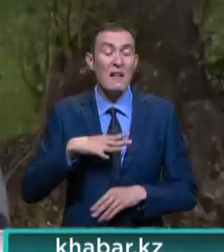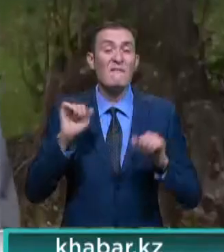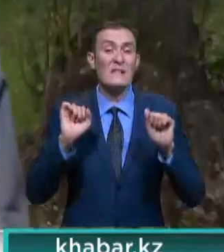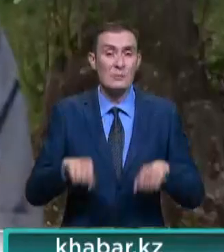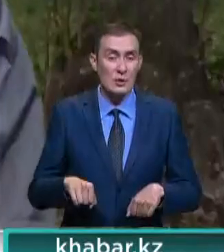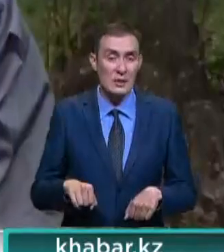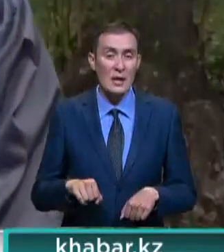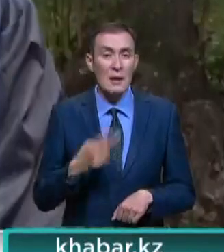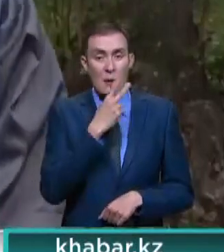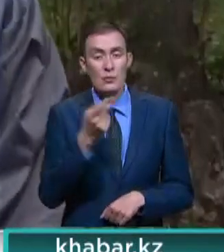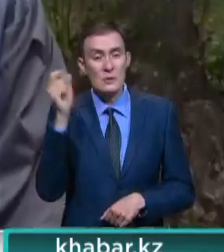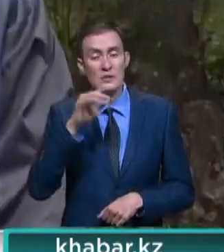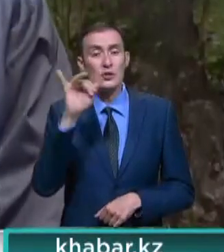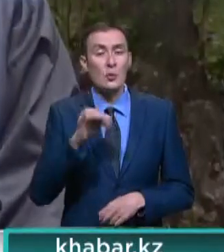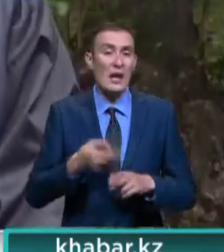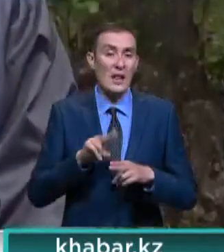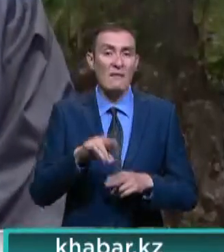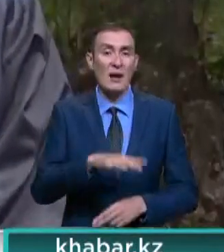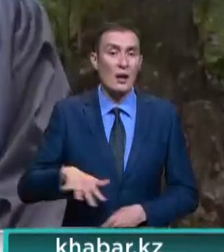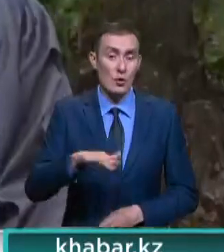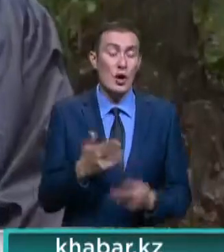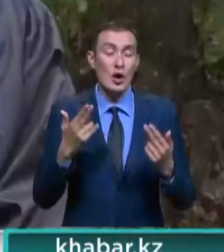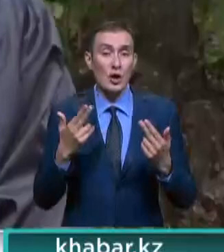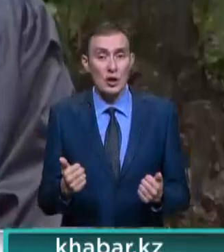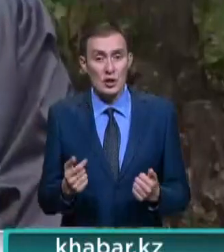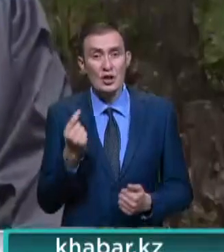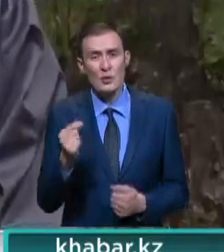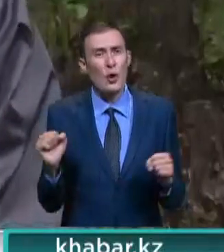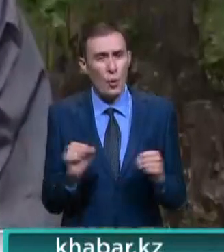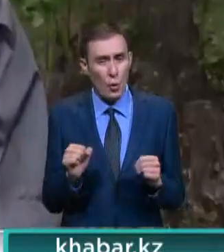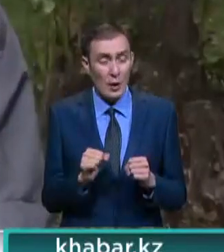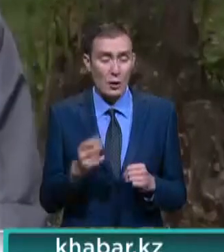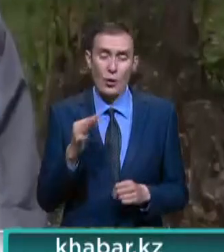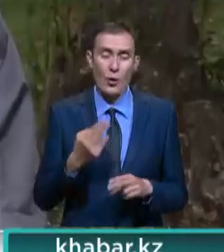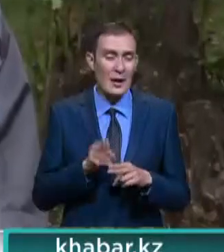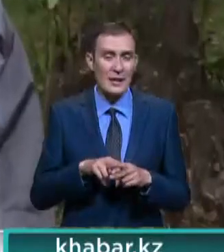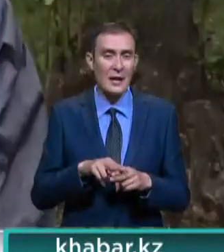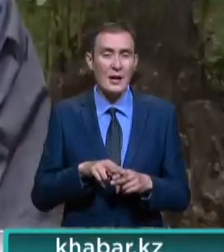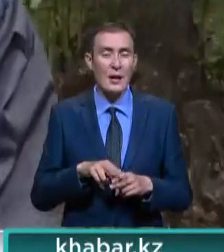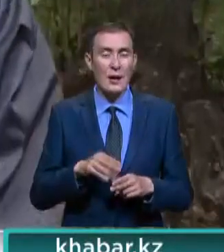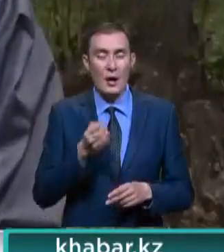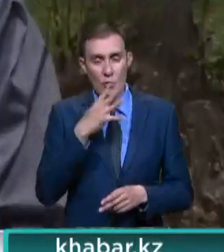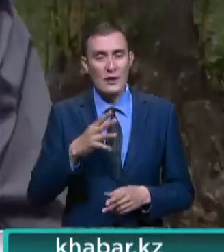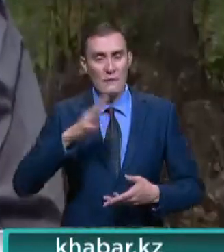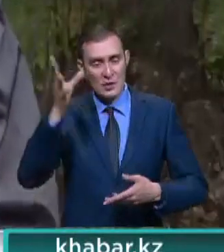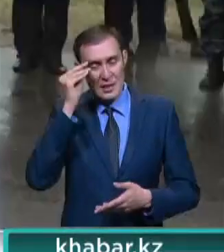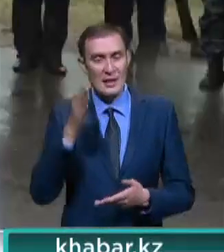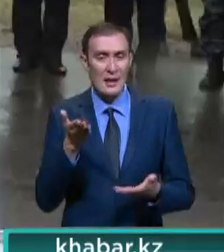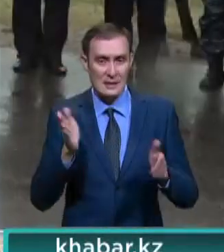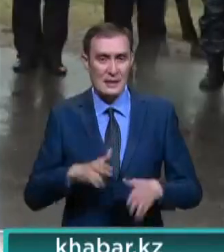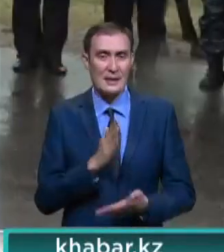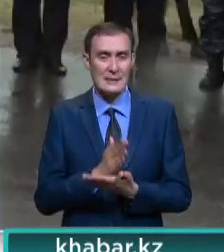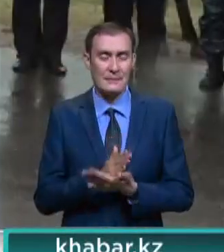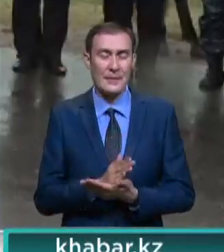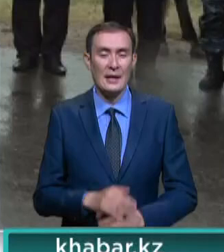возможность вкратце ознакомиться с историей этого района. Конечно, здесь немного холодно, но это не портит общее положительное впечатление.